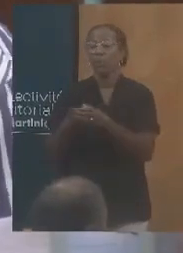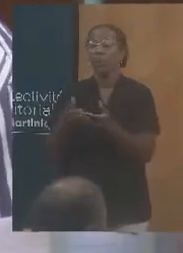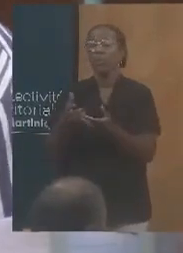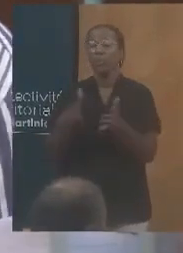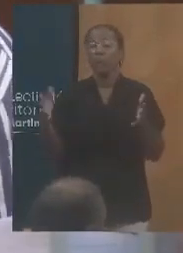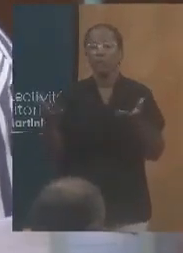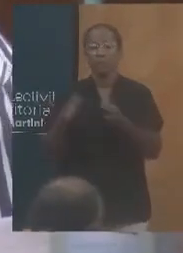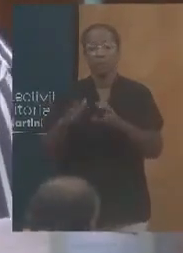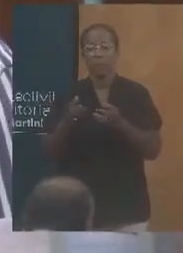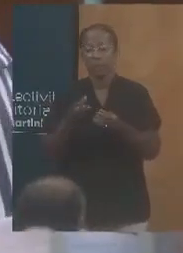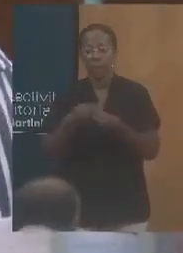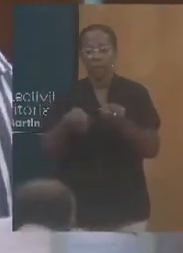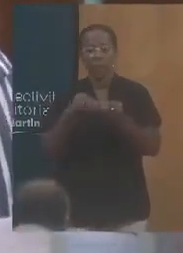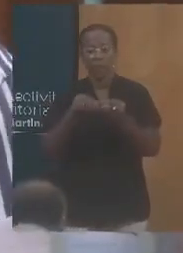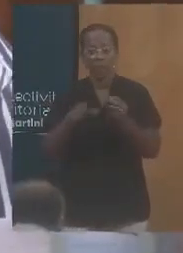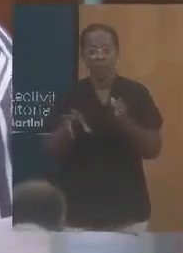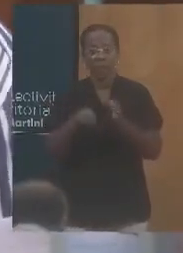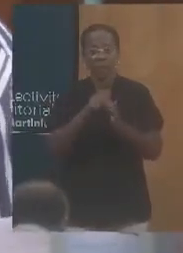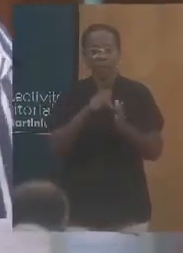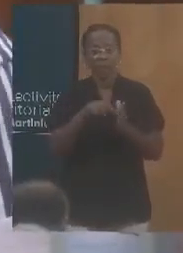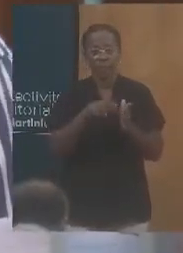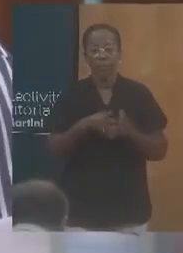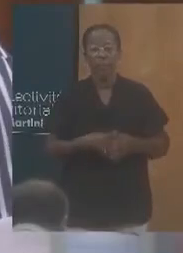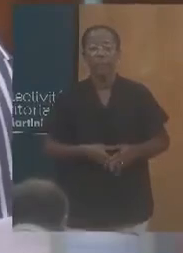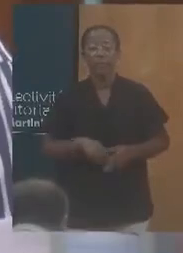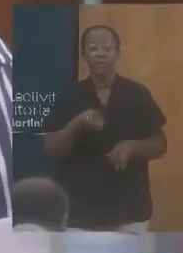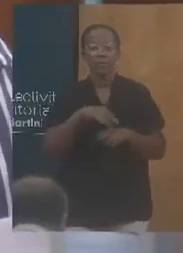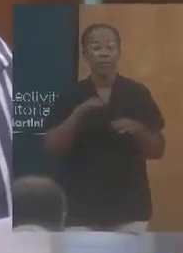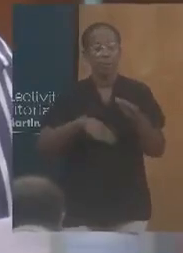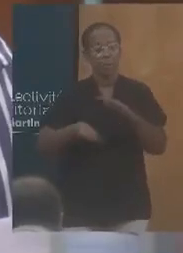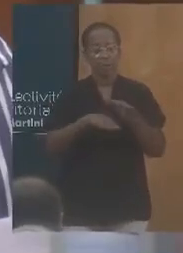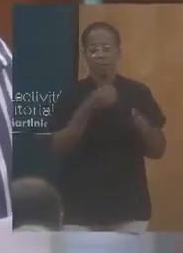amendé. Il était dit initialement que